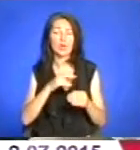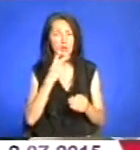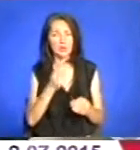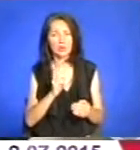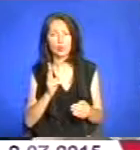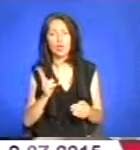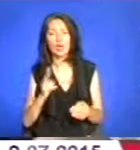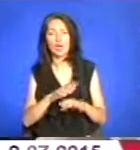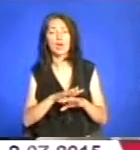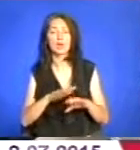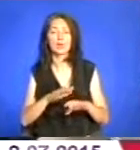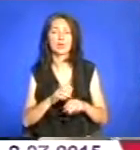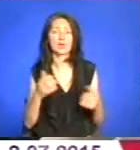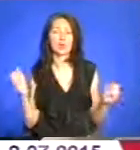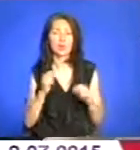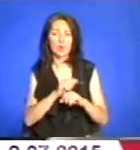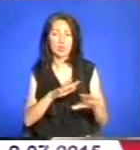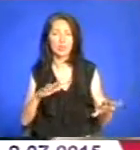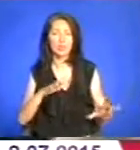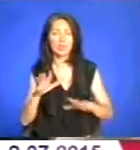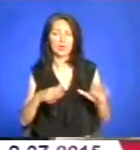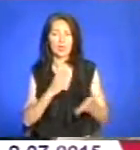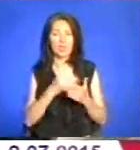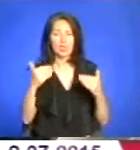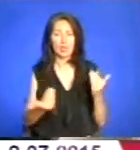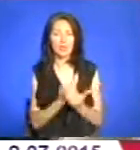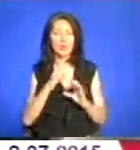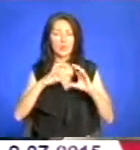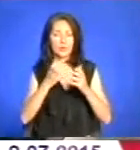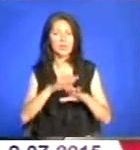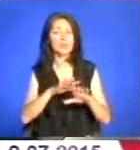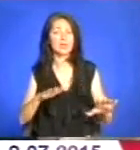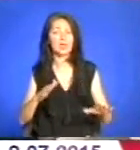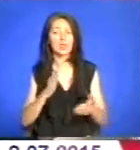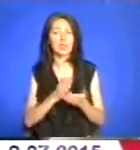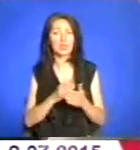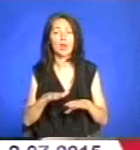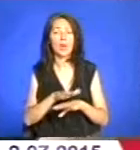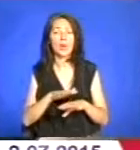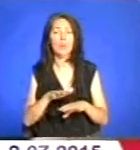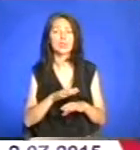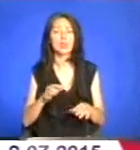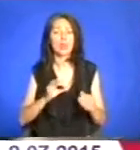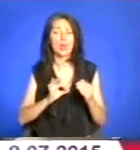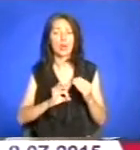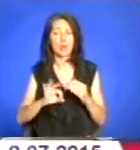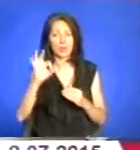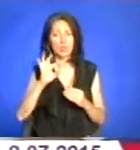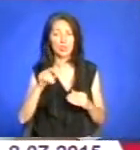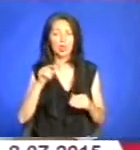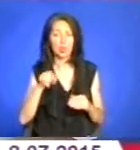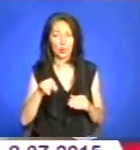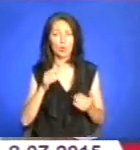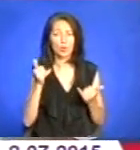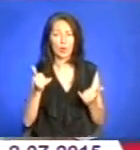яких спортзалах тренується, є і на Новому світі зали, і на масиві Сонячний, і тут